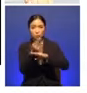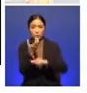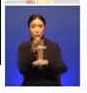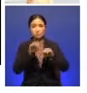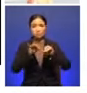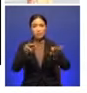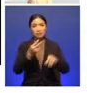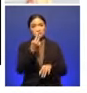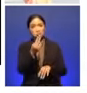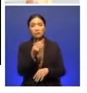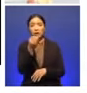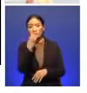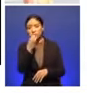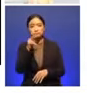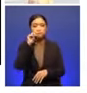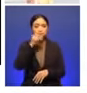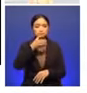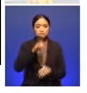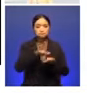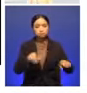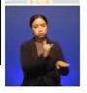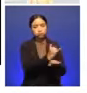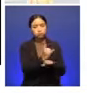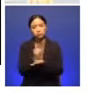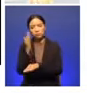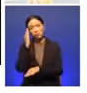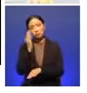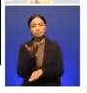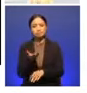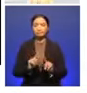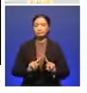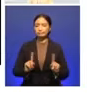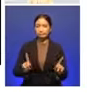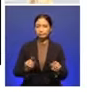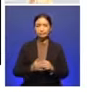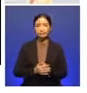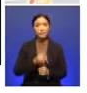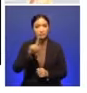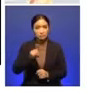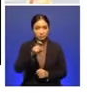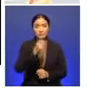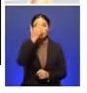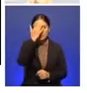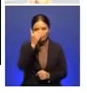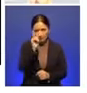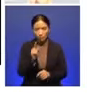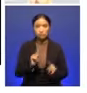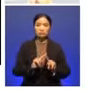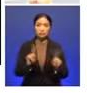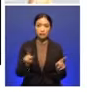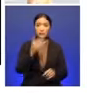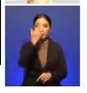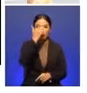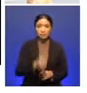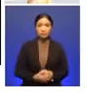ามันมีเรื่องของอาหารน้ำที่นอนอะไรต่ออะไรเนี่ยนะคะแตกต่างกันไปเพื่อนคำถามก็คือว่าทำไมต้องทำแบบนี้